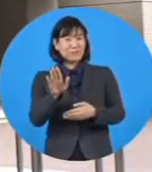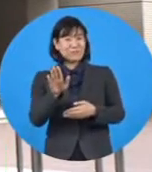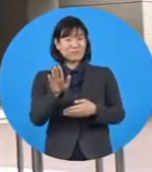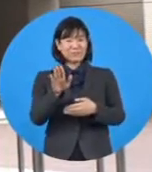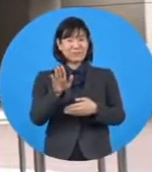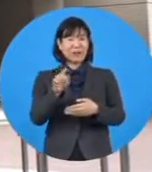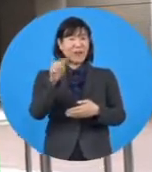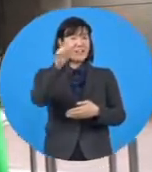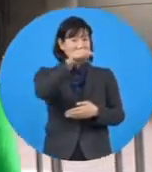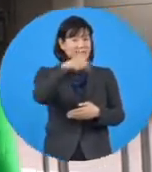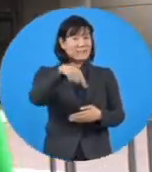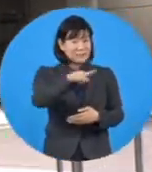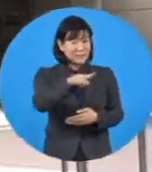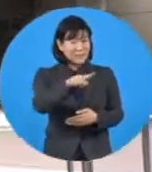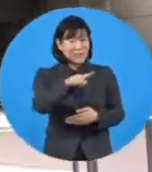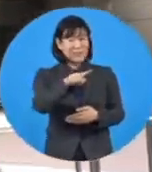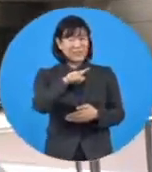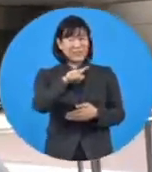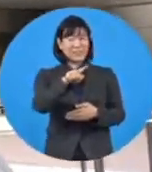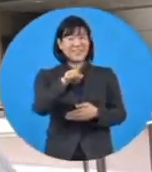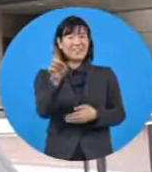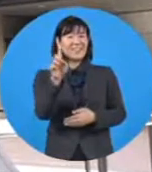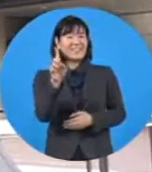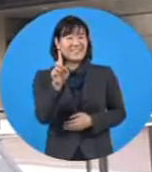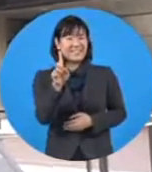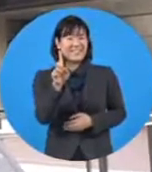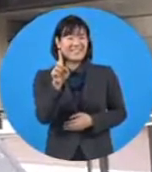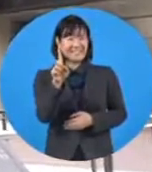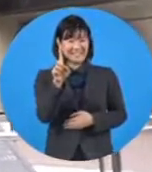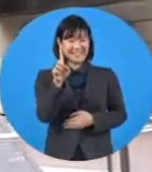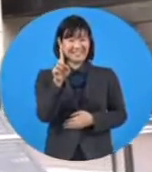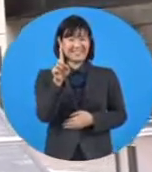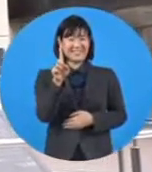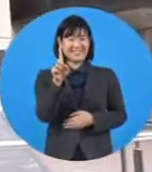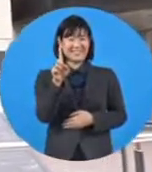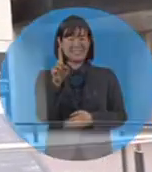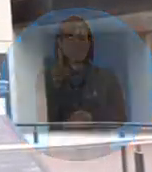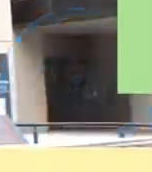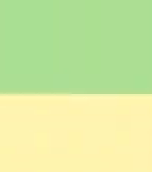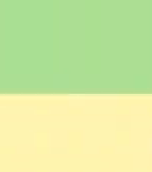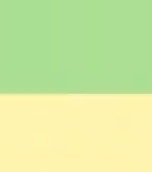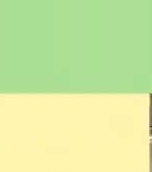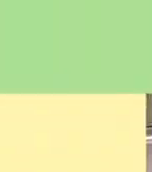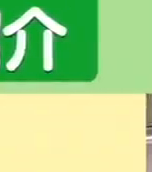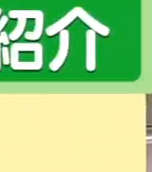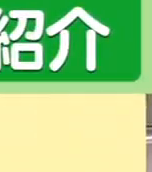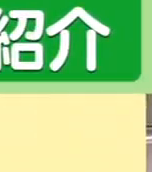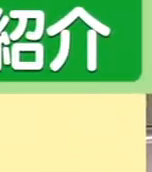何？あっち？あっちにあるの？え？何何？